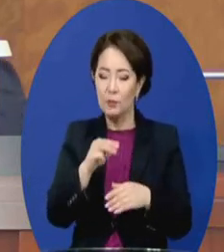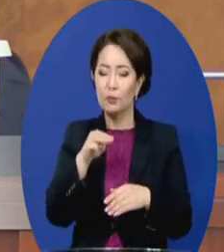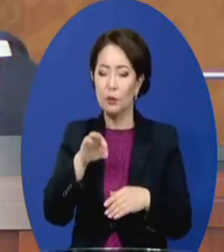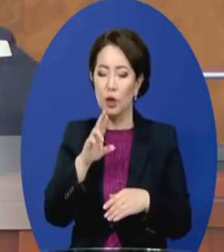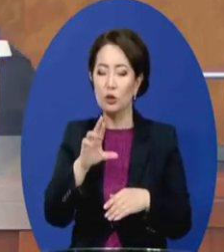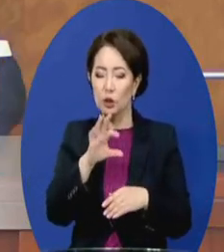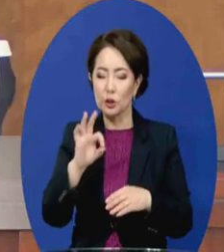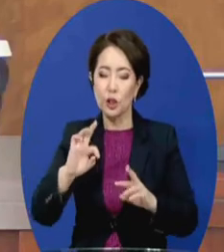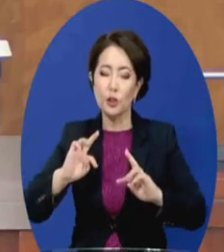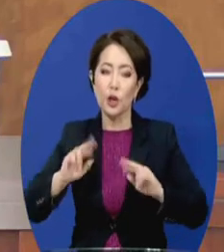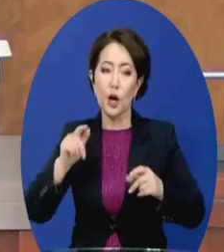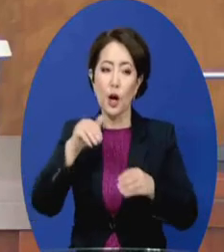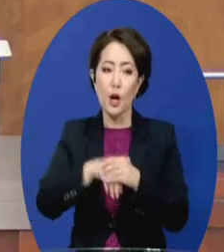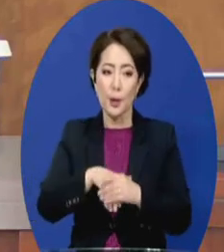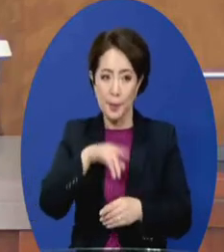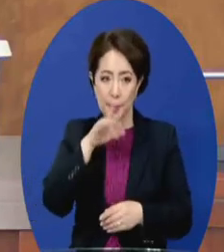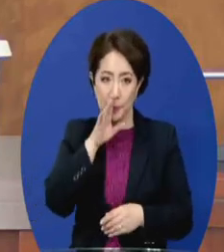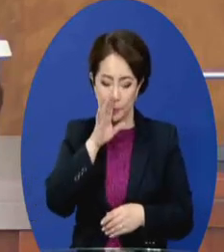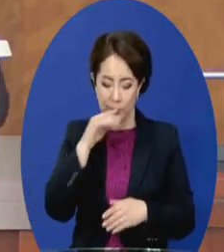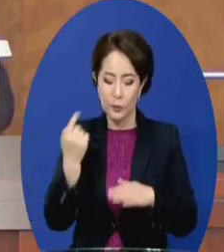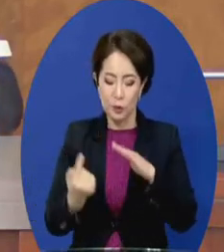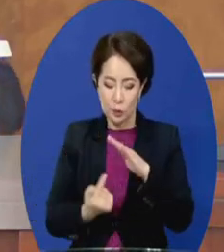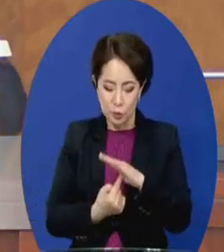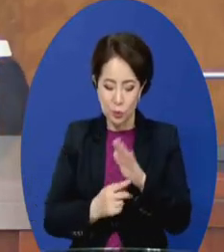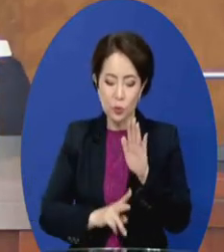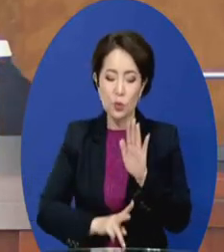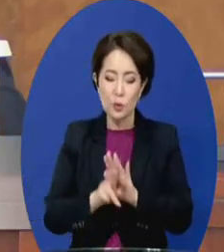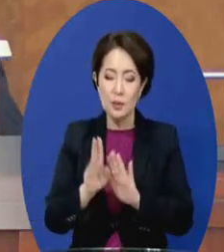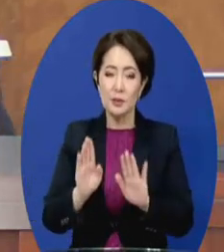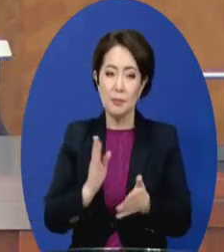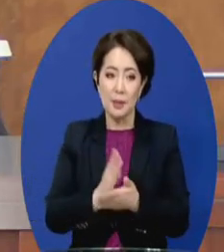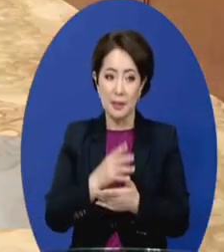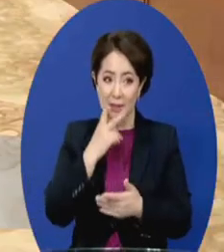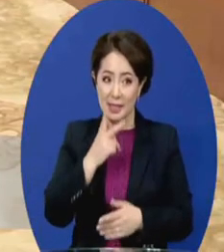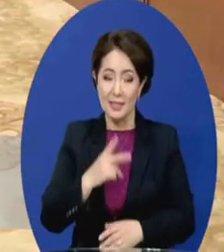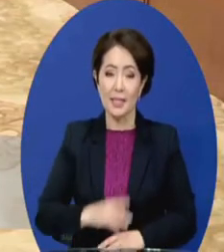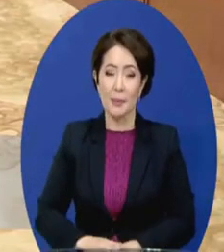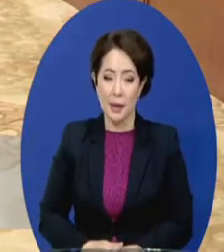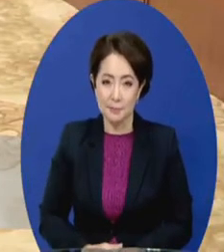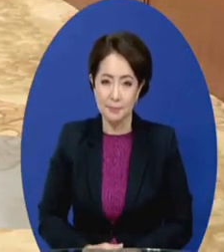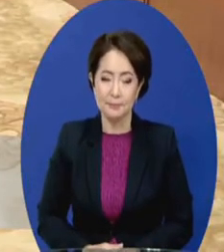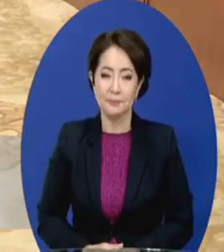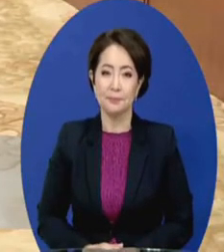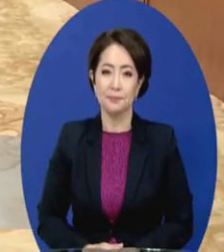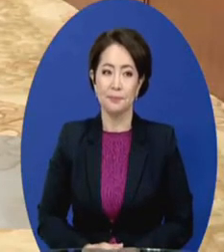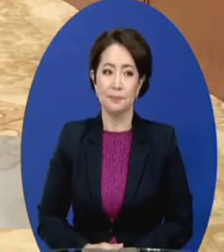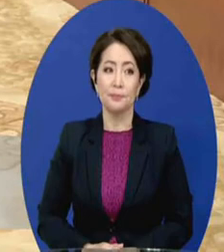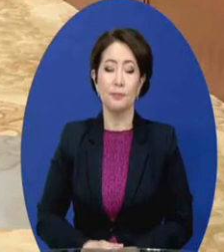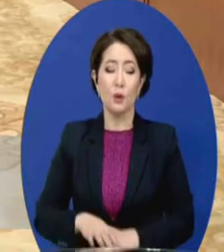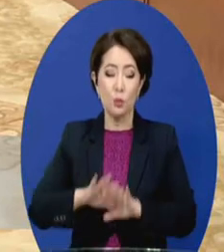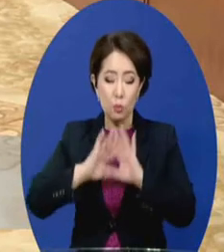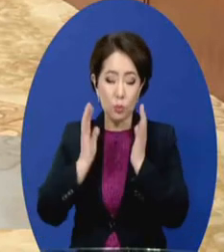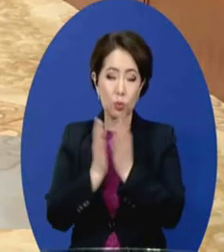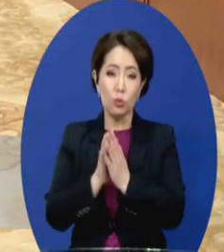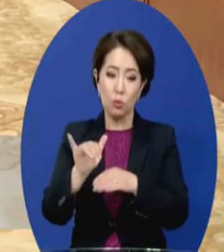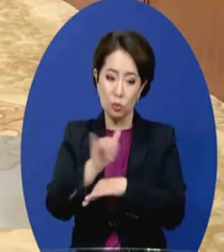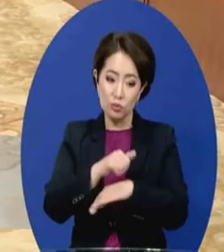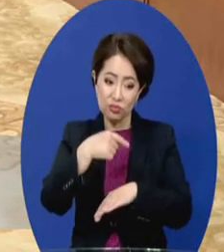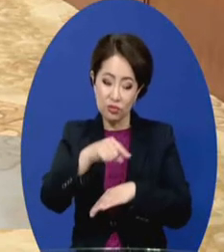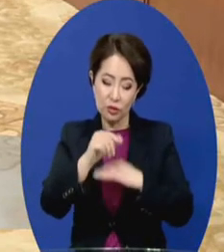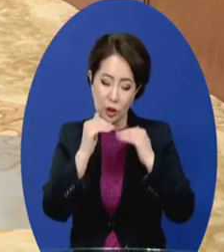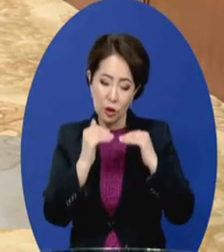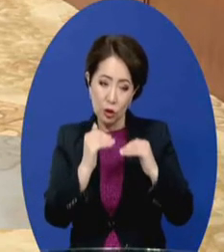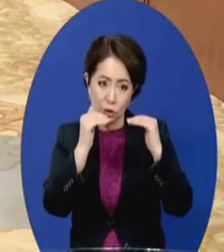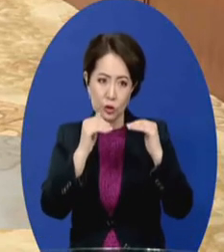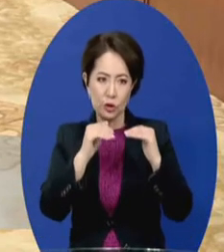шилжих ийм үндэс одоо үүссэн байна гэж харж байгаа юм. Бүх орондо тохирох хөгжлийн